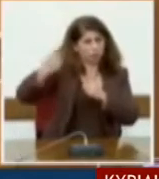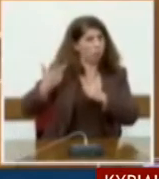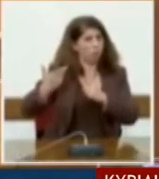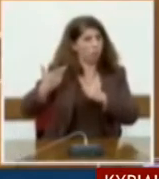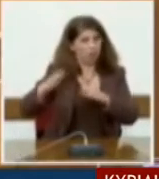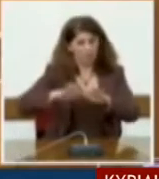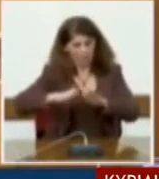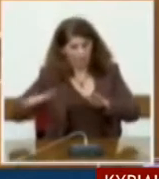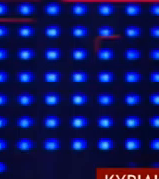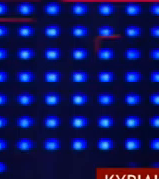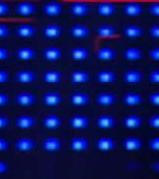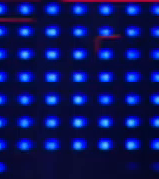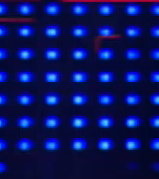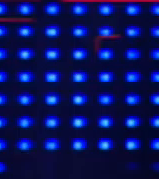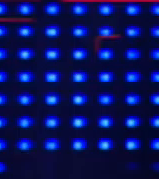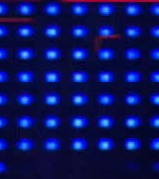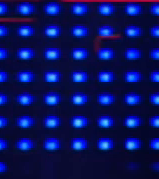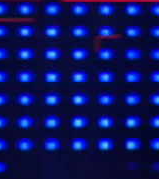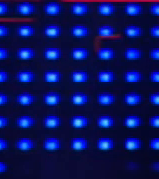μπουν στη θάλασσα, και αν ναι, πού?